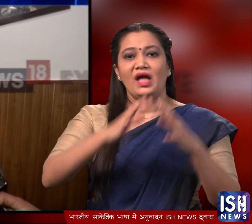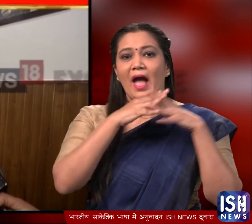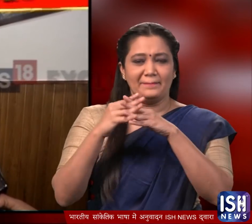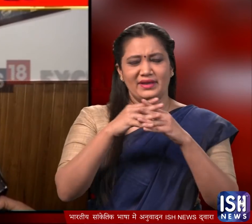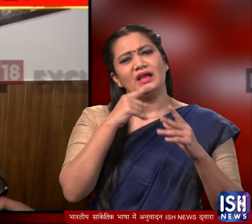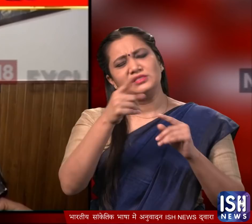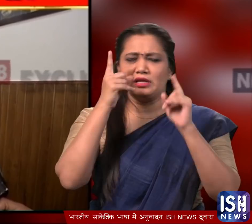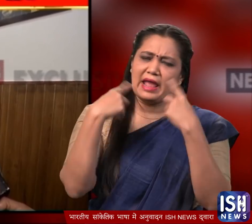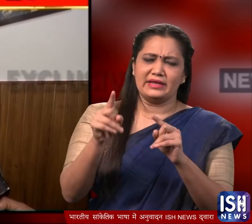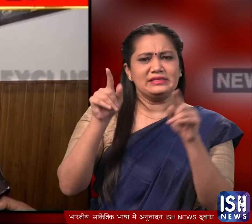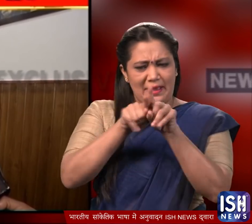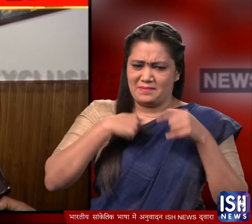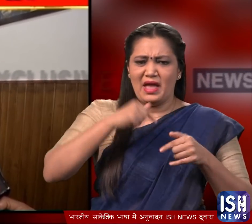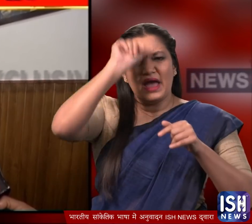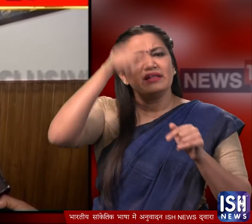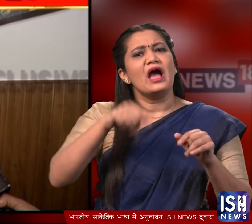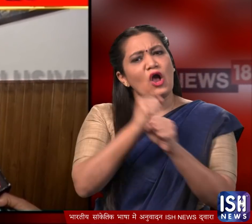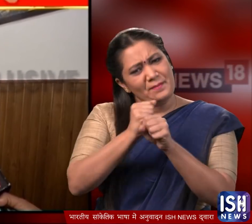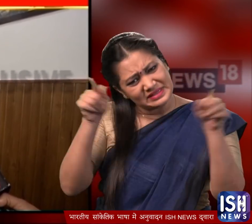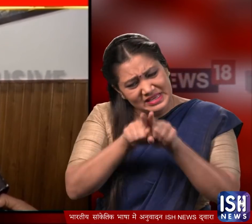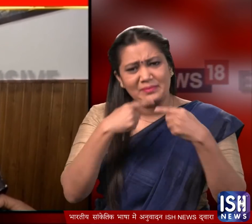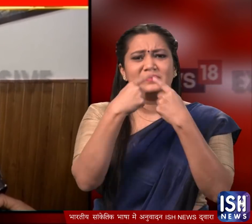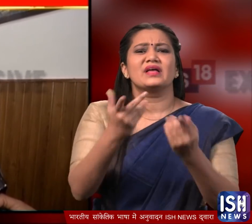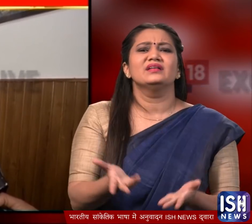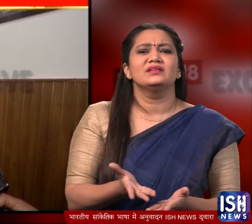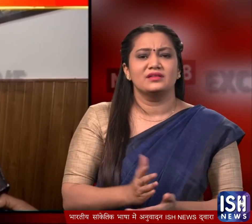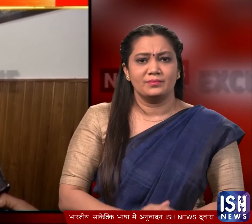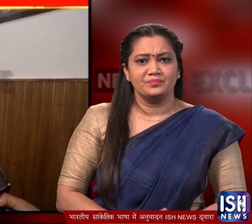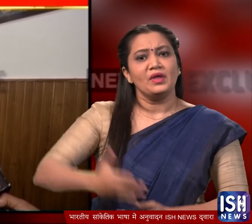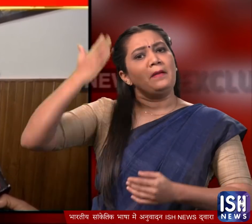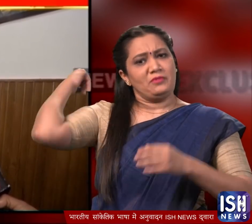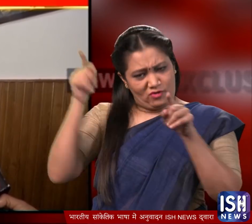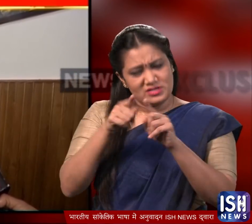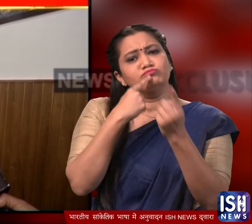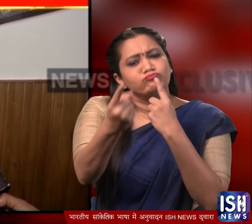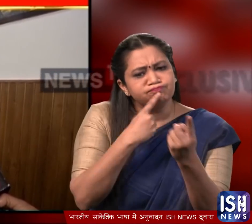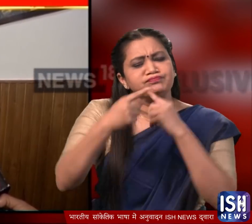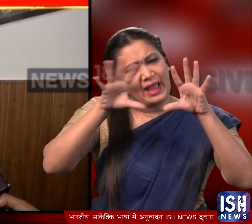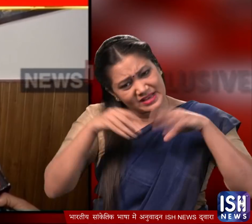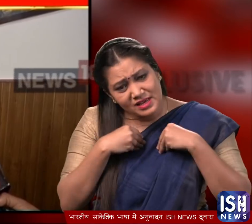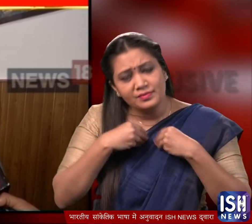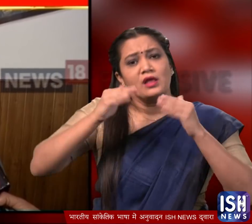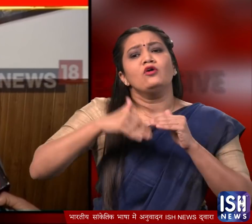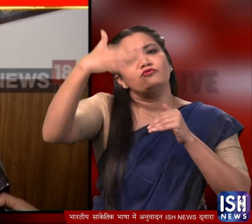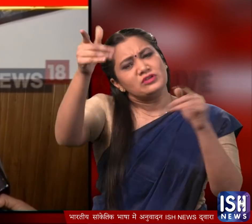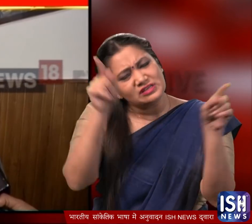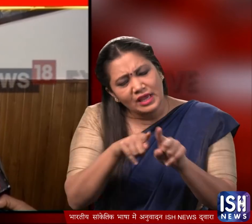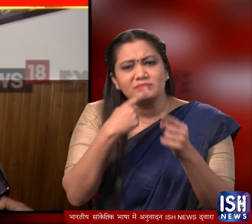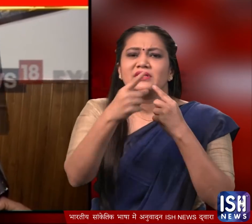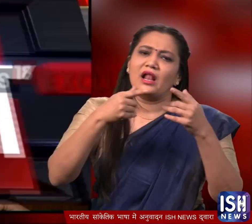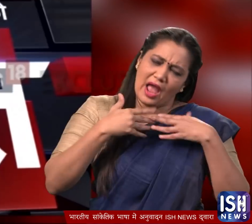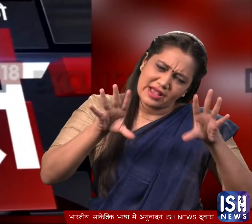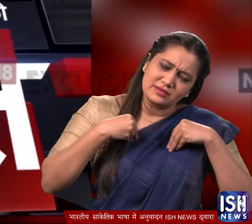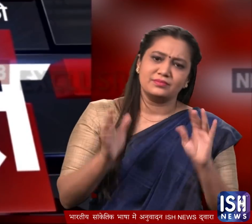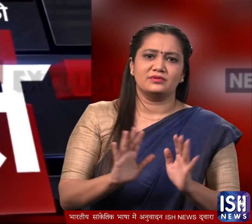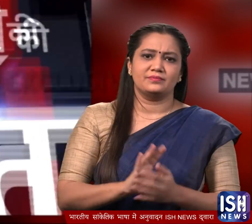अमेरिका का ये बयान बिल्कुल वही है जो भारत सरकार कह रही है। हम कल भी बात करना चाहते थे, हम आगे भी बात करने के लिए